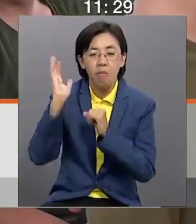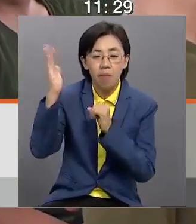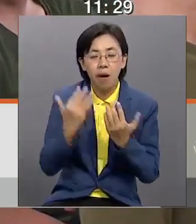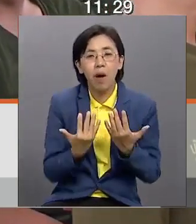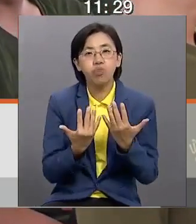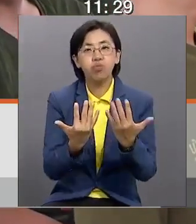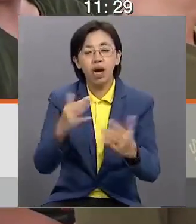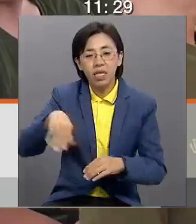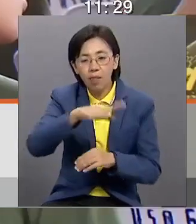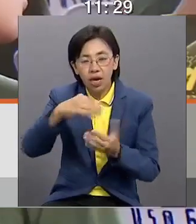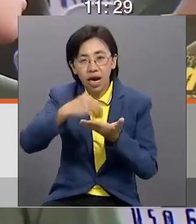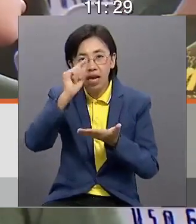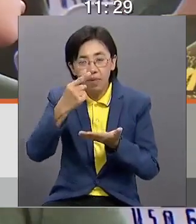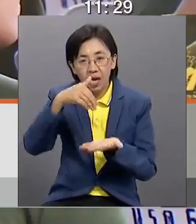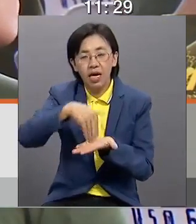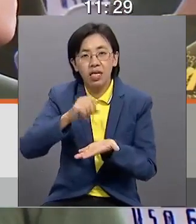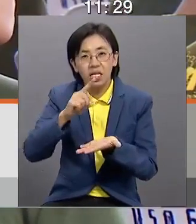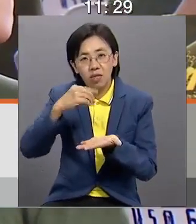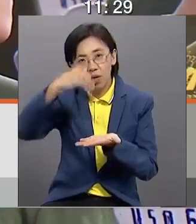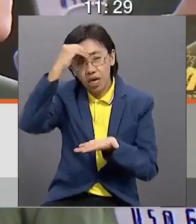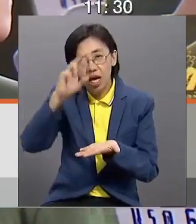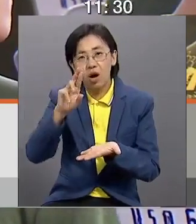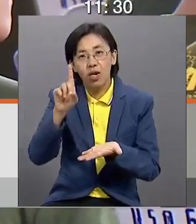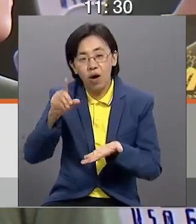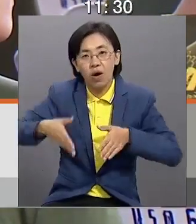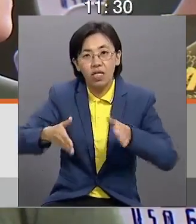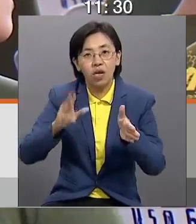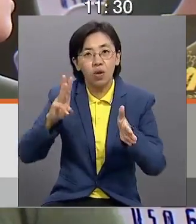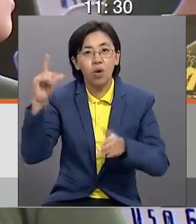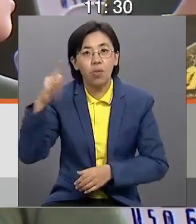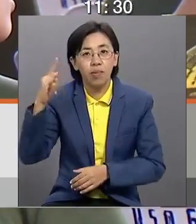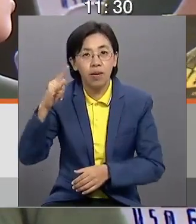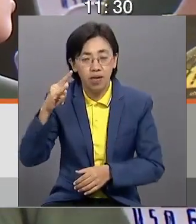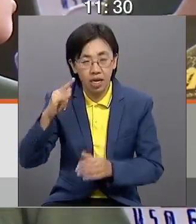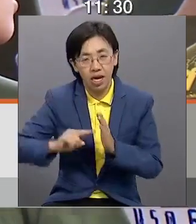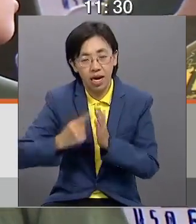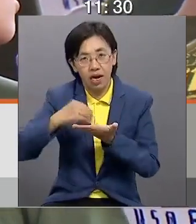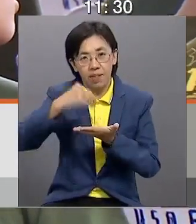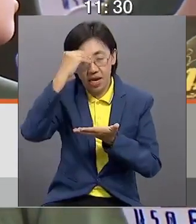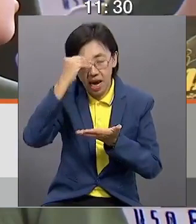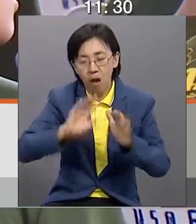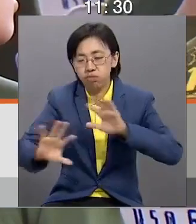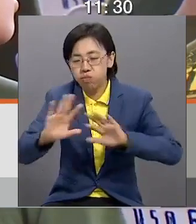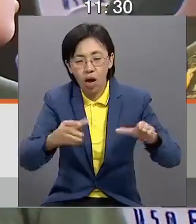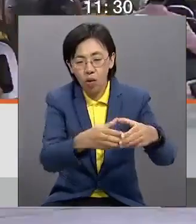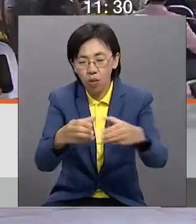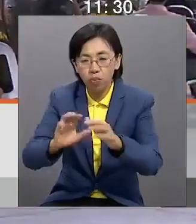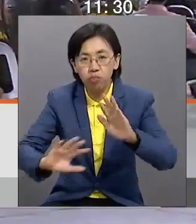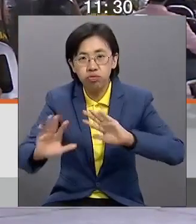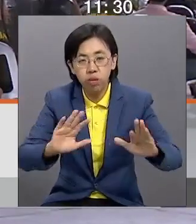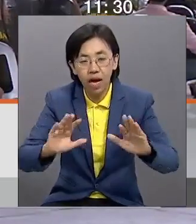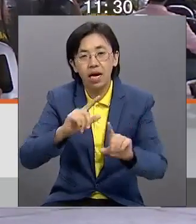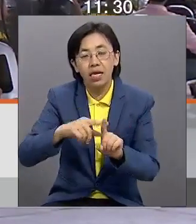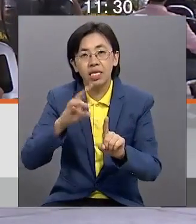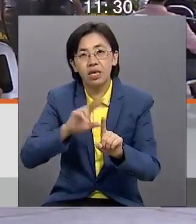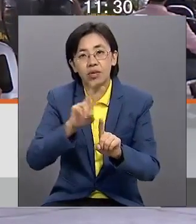าวิชาทหารที่ศูนย์การนักศึกษาวิชาทหารวิภาวดีก่อนจะเปิดการเรียนและแยกไปยังแต่ละกองร้อยในวันที่2กรก